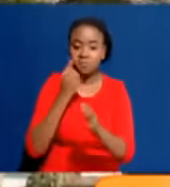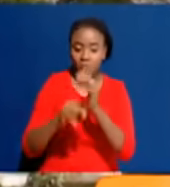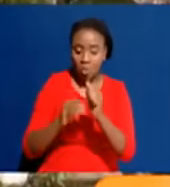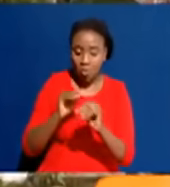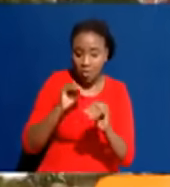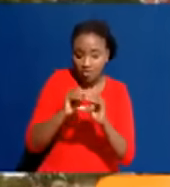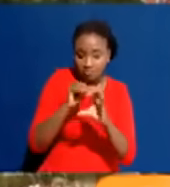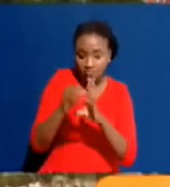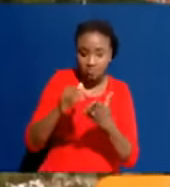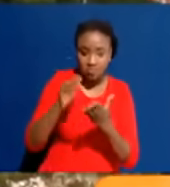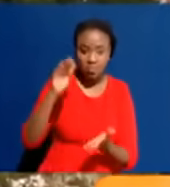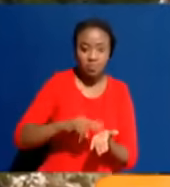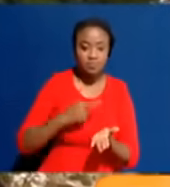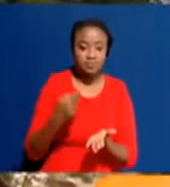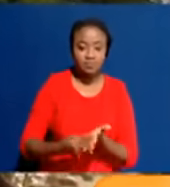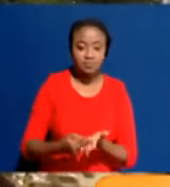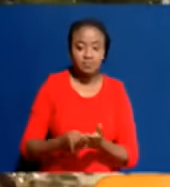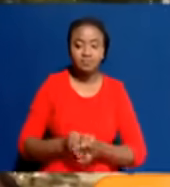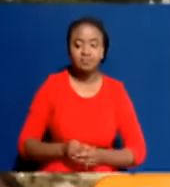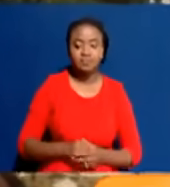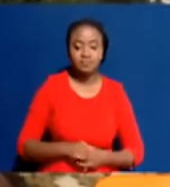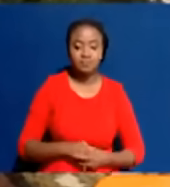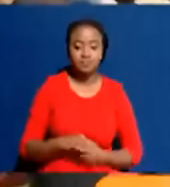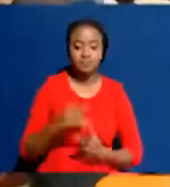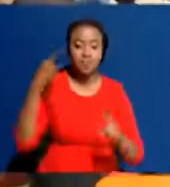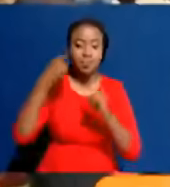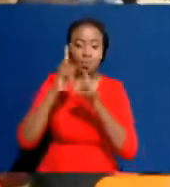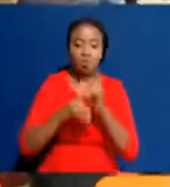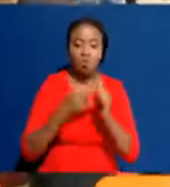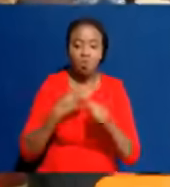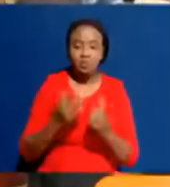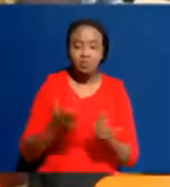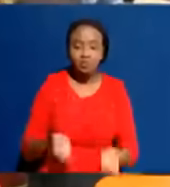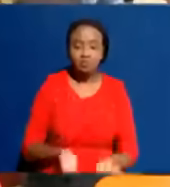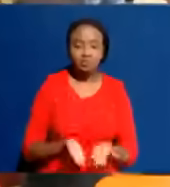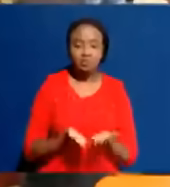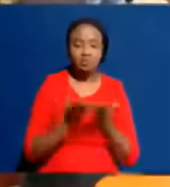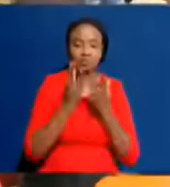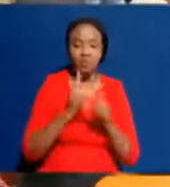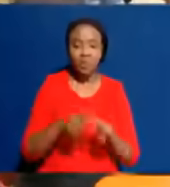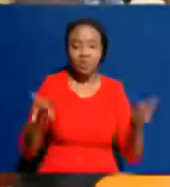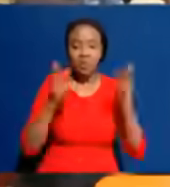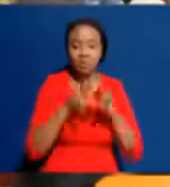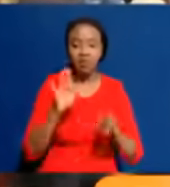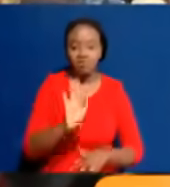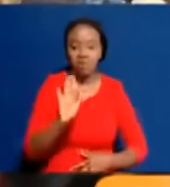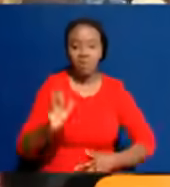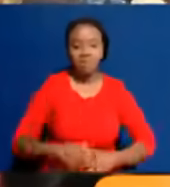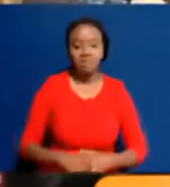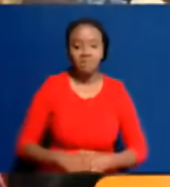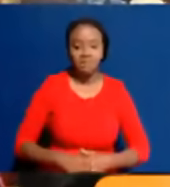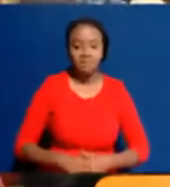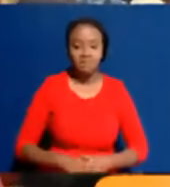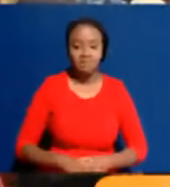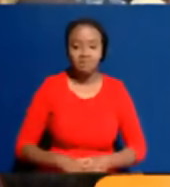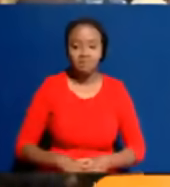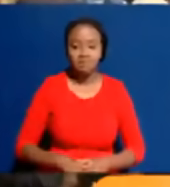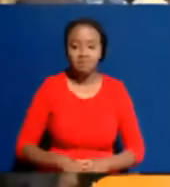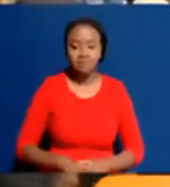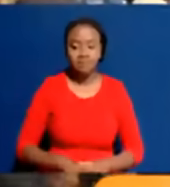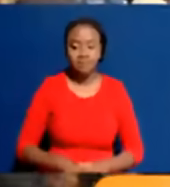in the fishing industry, keen on value addition. Kesho, mimi naenda kuanzisha pale